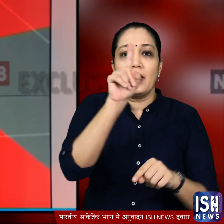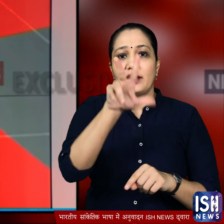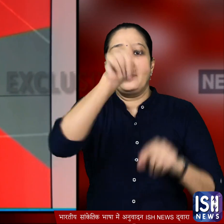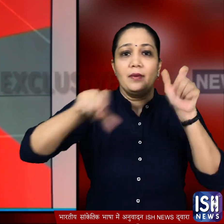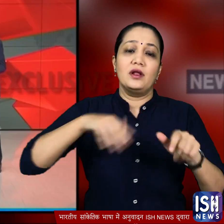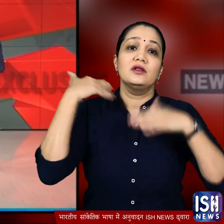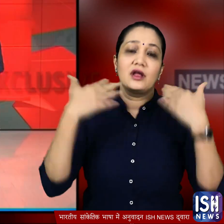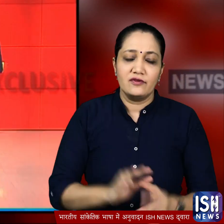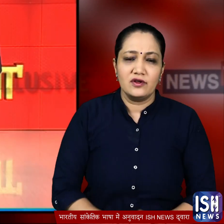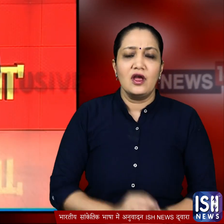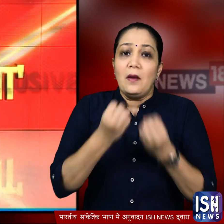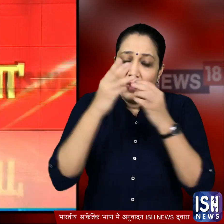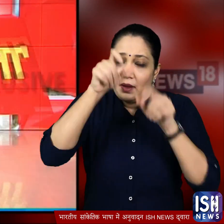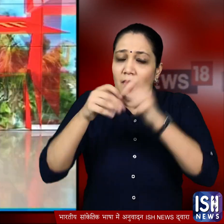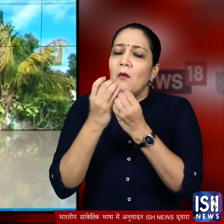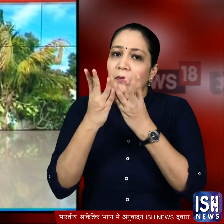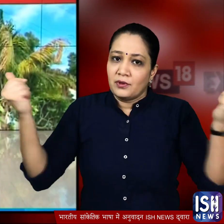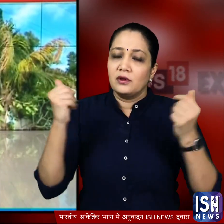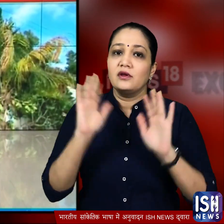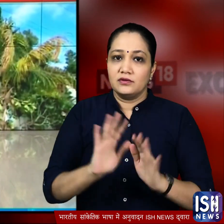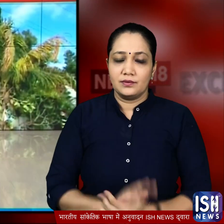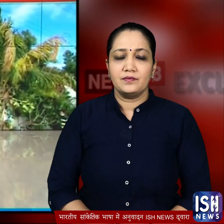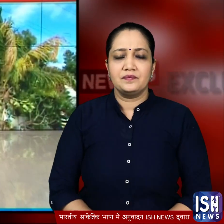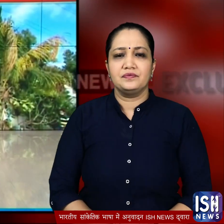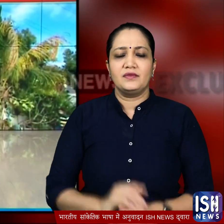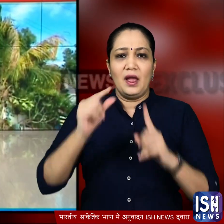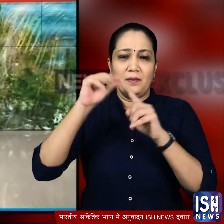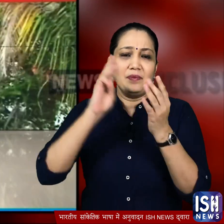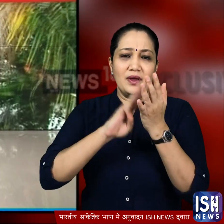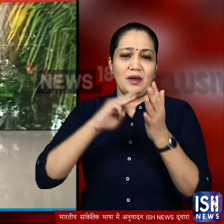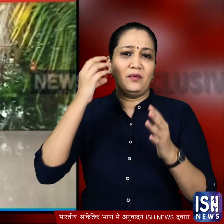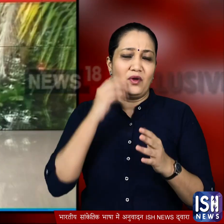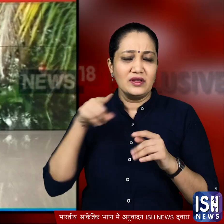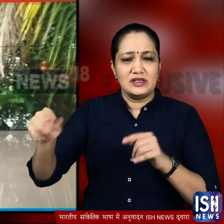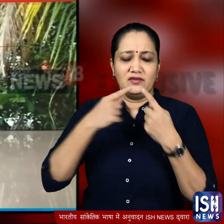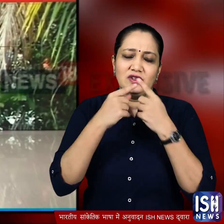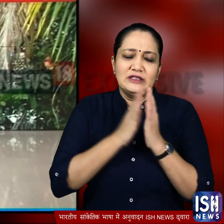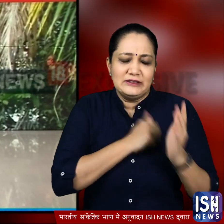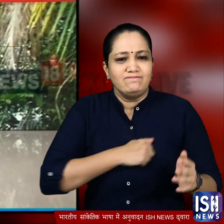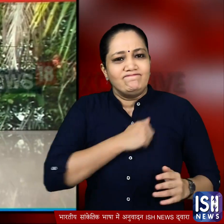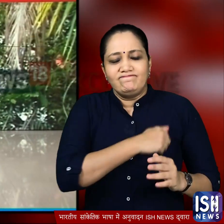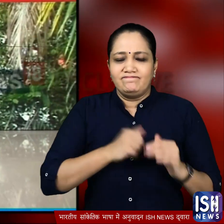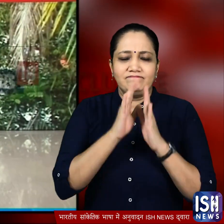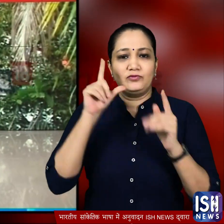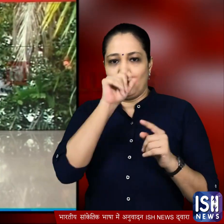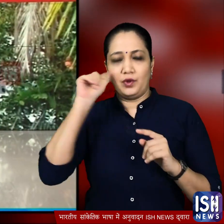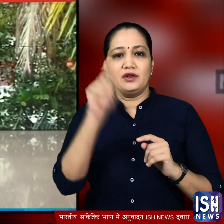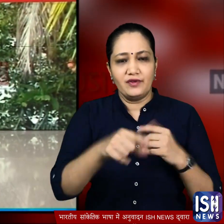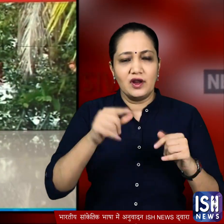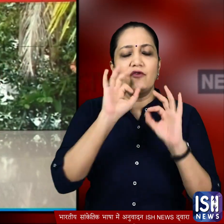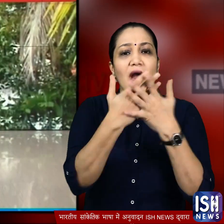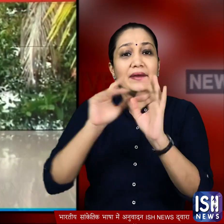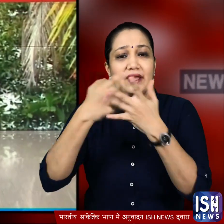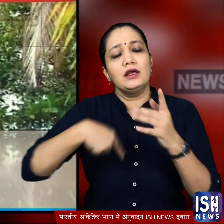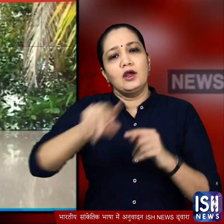की मौत हो गई, क्योंकि कई मजदूर अब भी लापता बताए जा रहे हैं। इस घटना पर प्रधानमंत्री ने ट्वीट कर दुख जताया और जिन लोगों की मौत हुई उनके परिवार